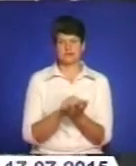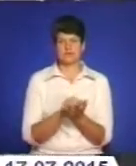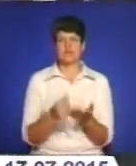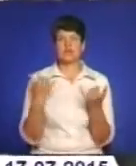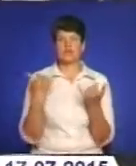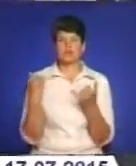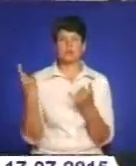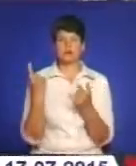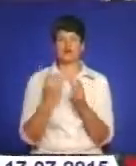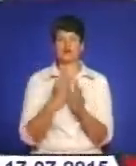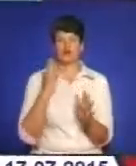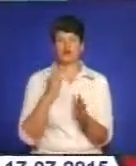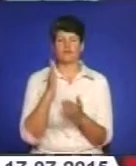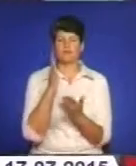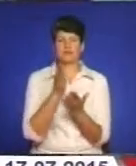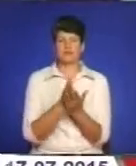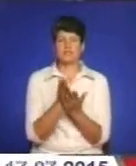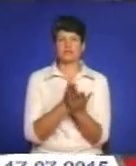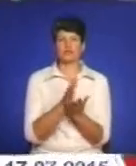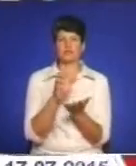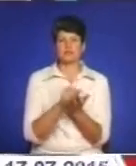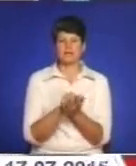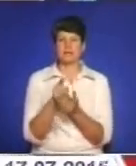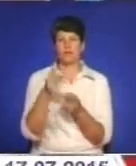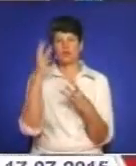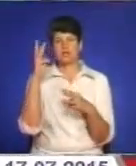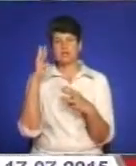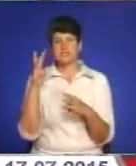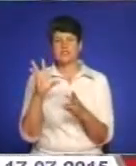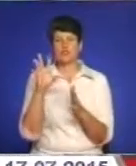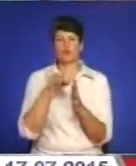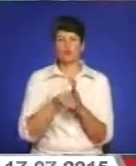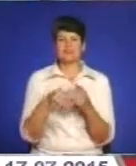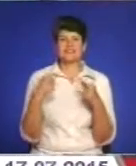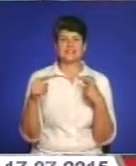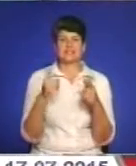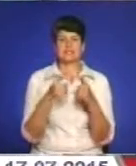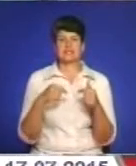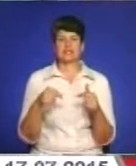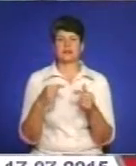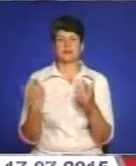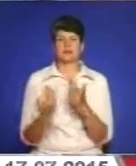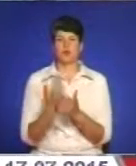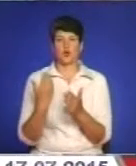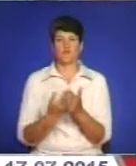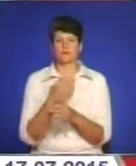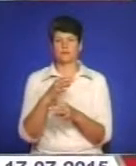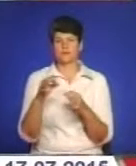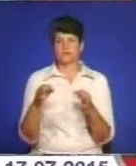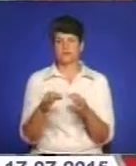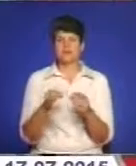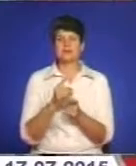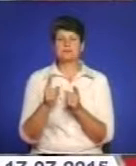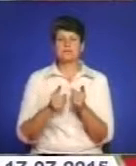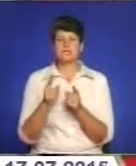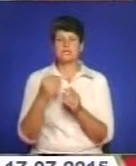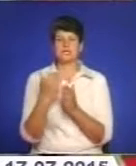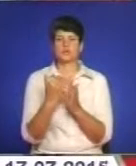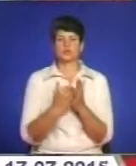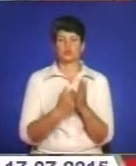Сьогодні першочергова мета Державної служби зайнятості – її модернізація та впровадження різноманітних інноваційних проєктів. Адже змінюється її